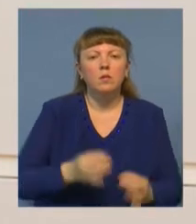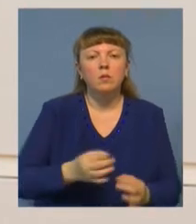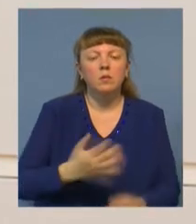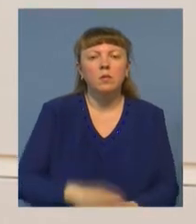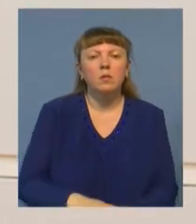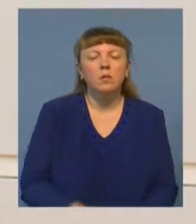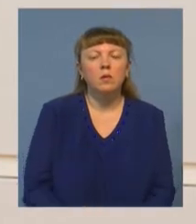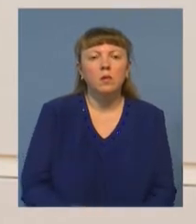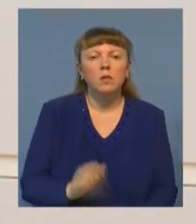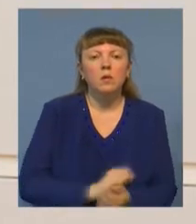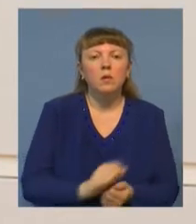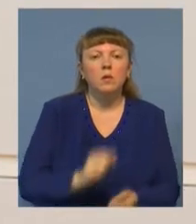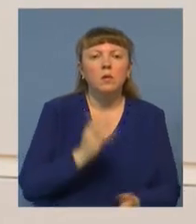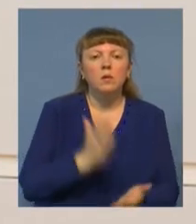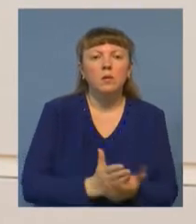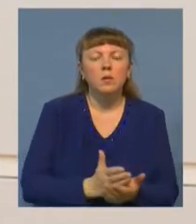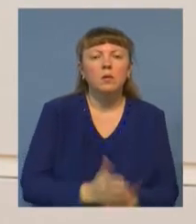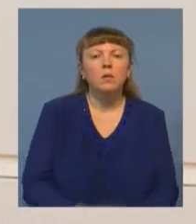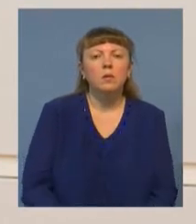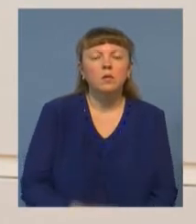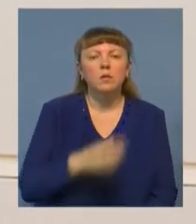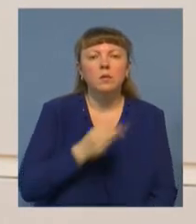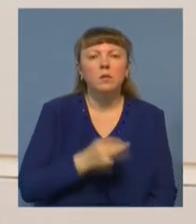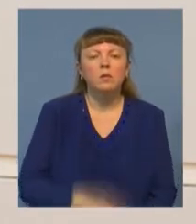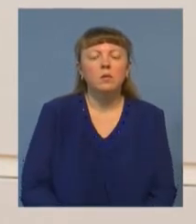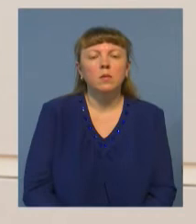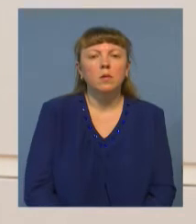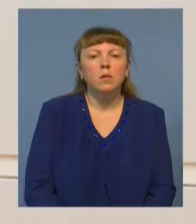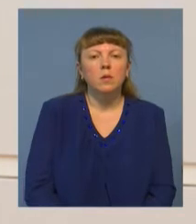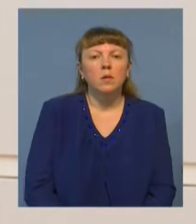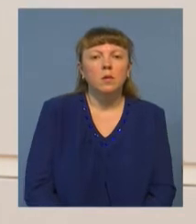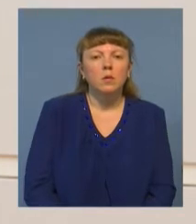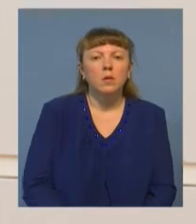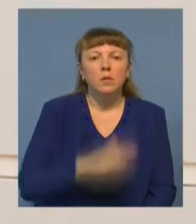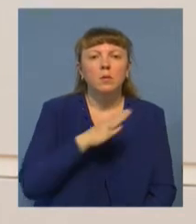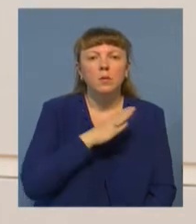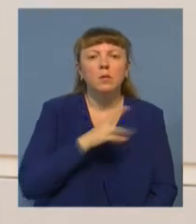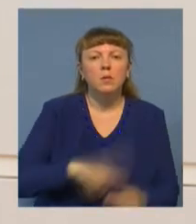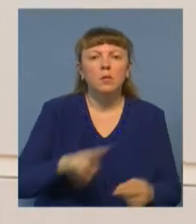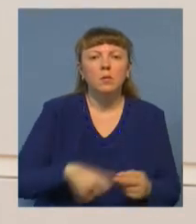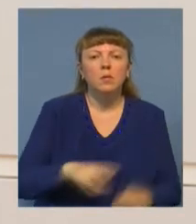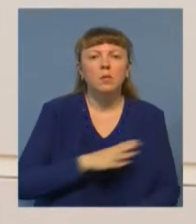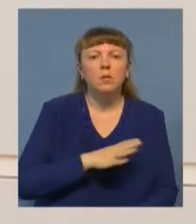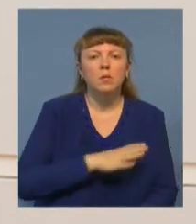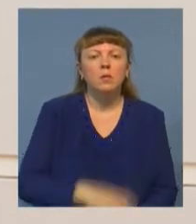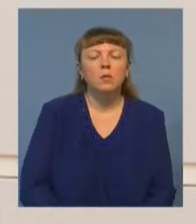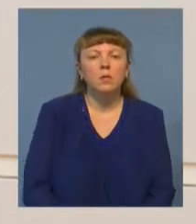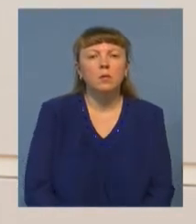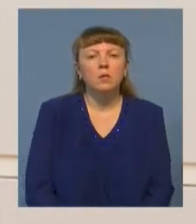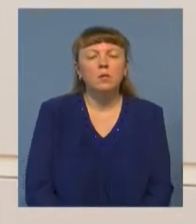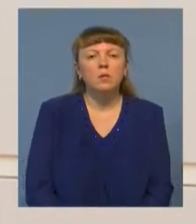данный правоустанавливающий документ имелся, он вам принадлежал, но был утерян. Вот данные документы могут быть